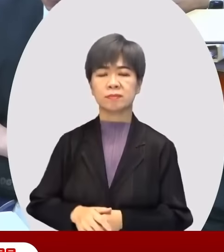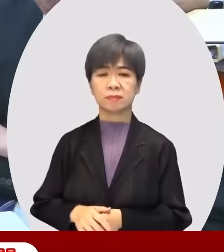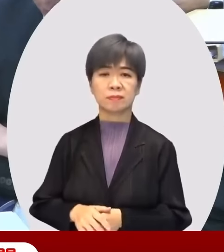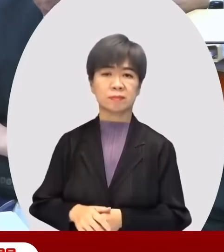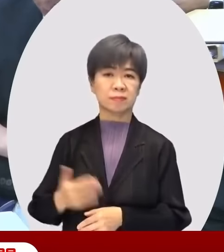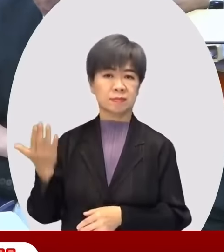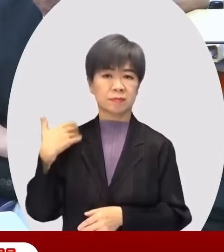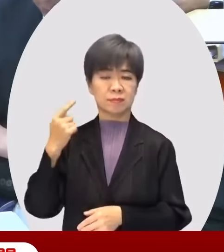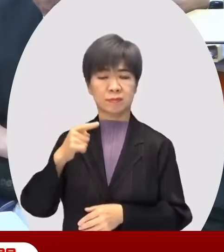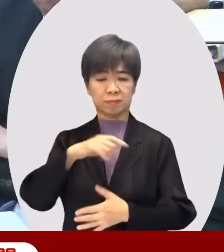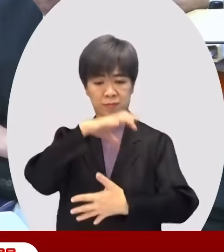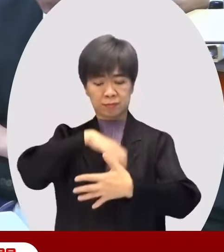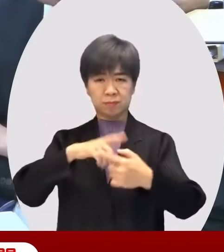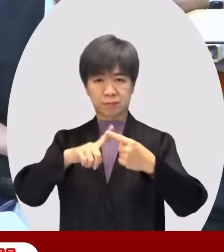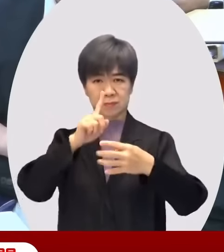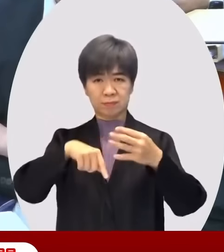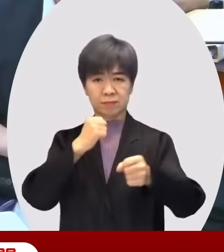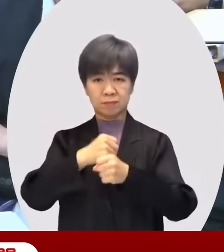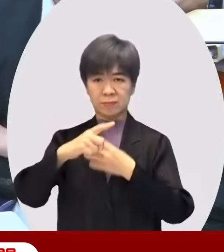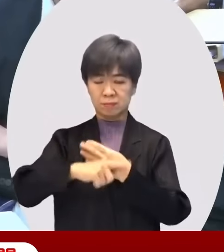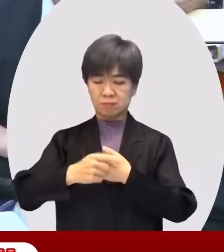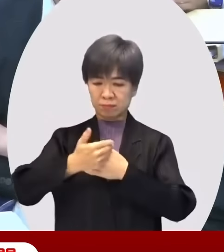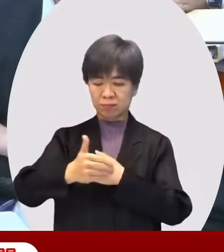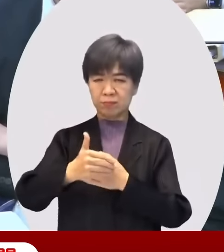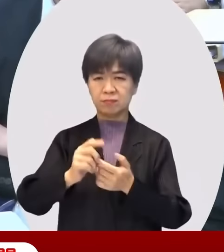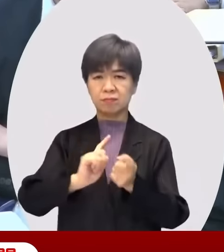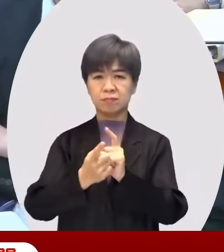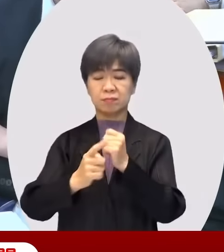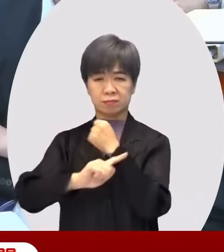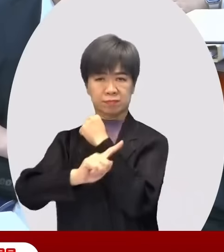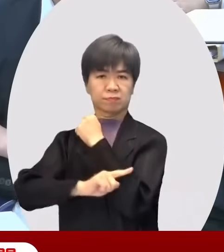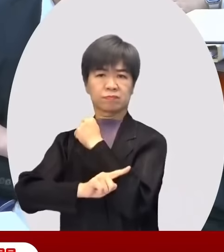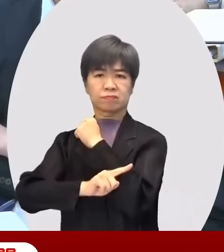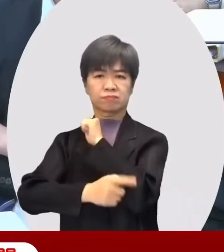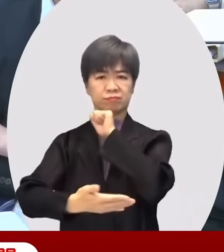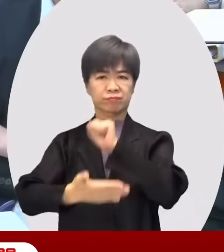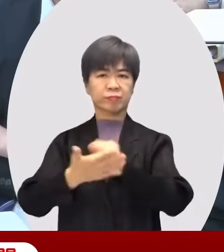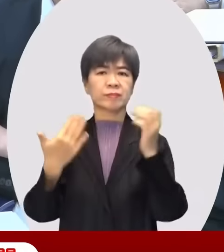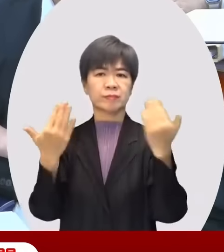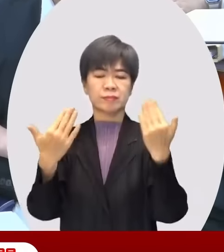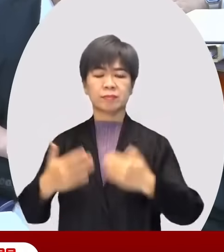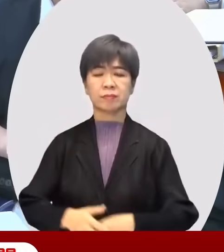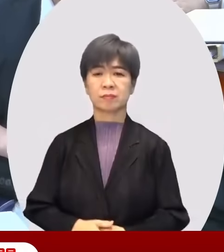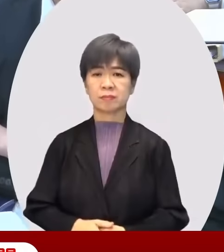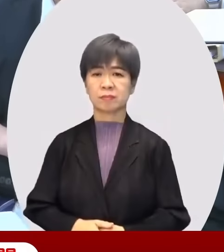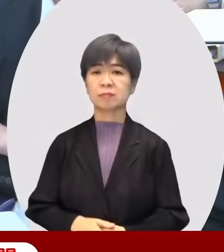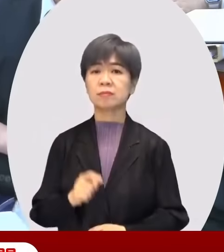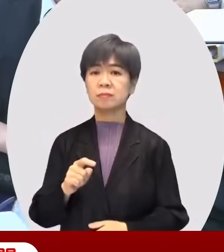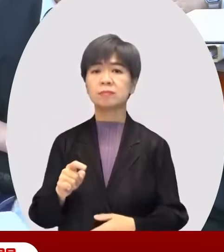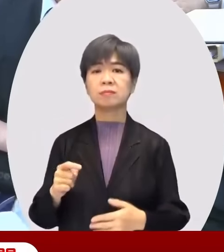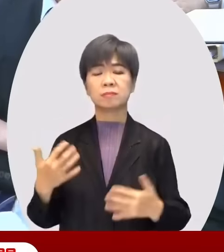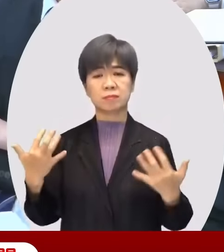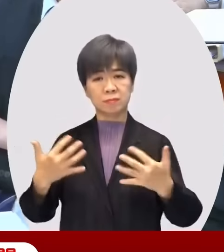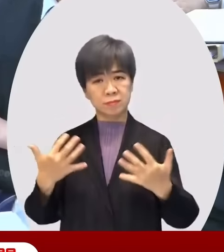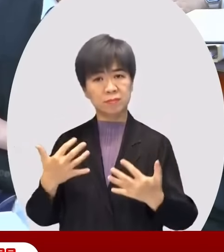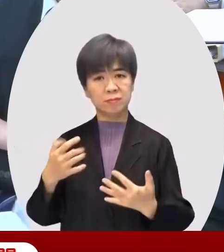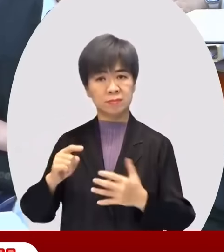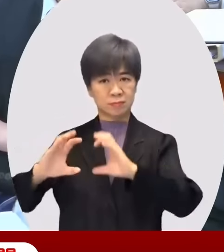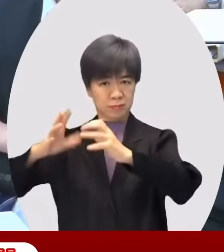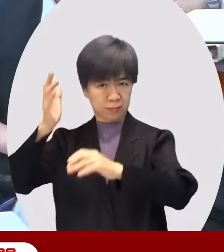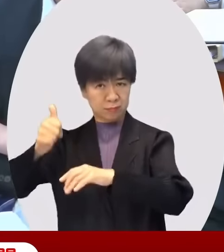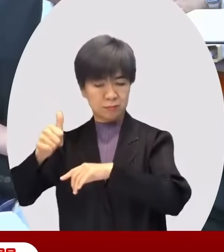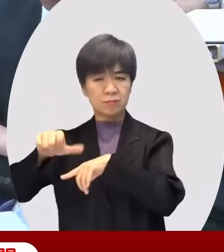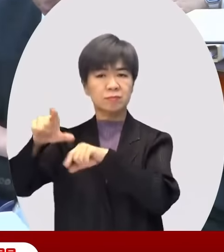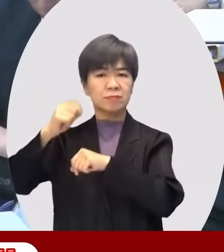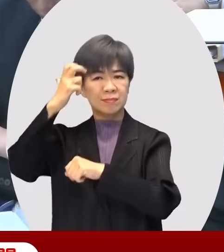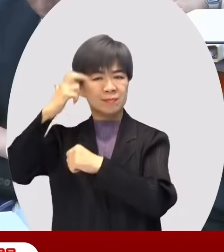个将过去的内部的人事作业程序让它法制化，所以就不这个 就这一点来讲，总统他其实是依